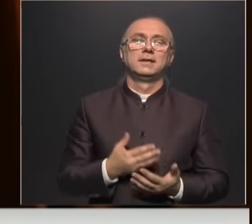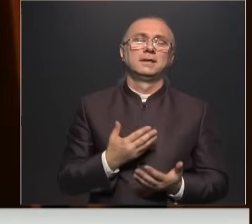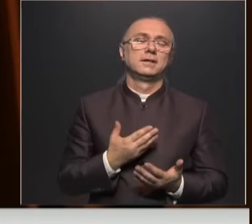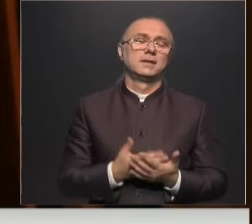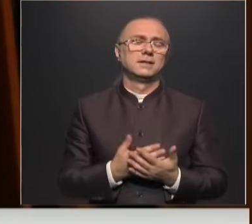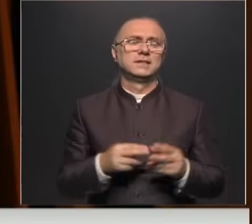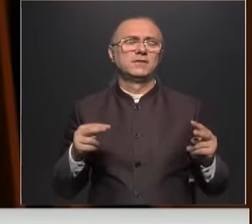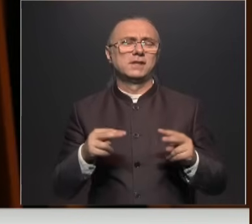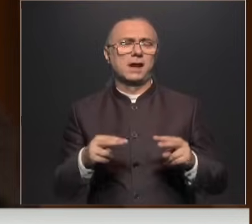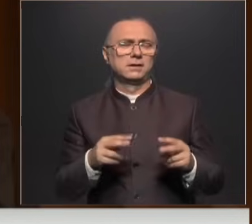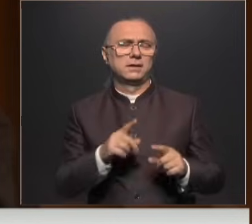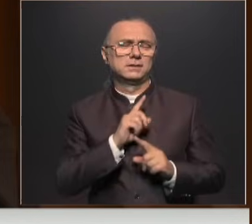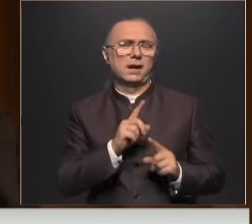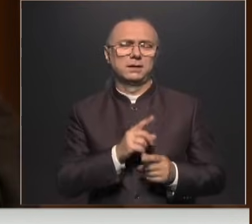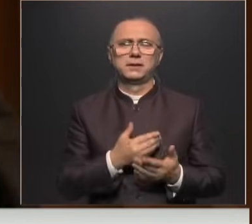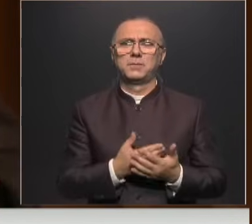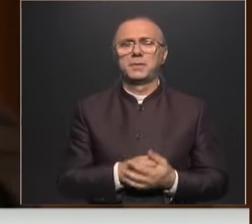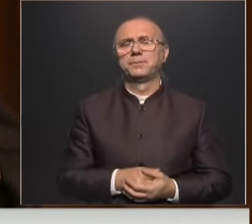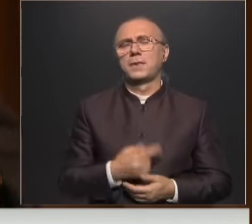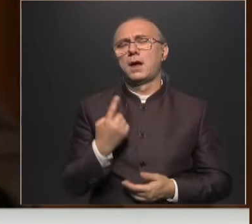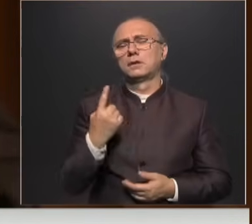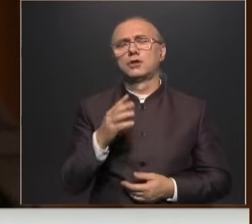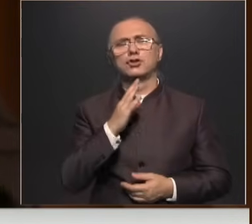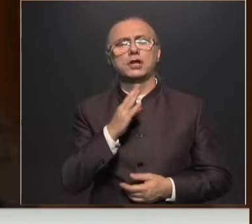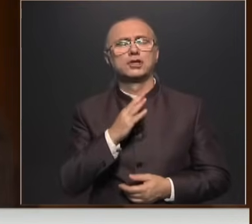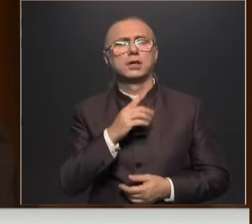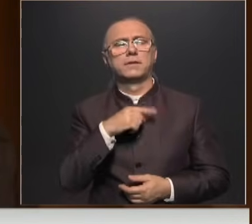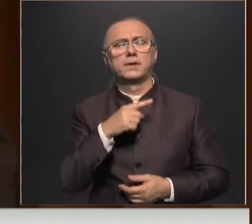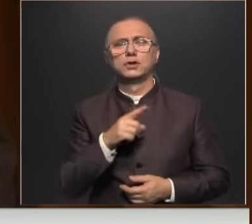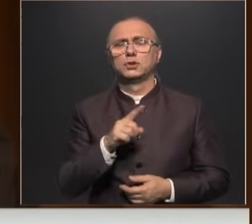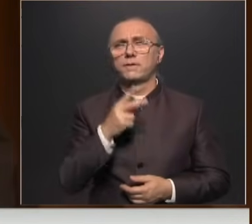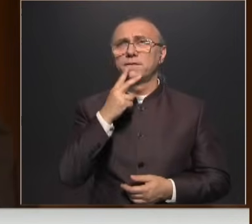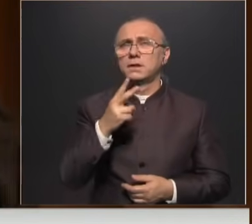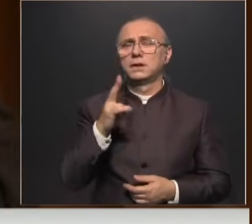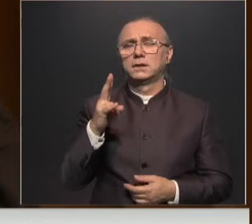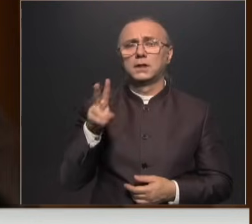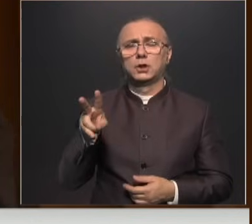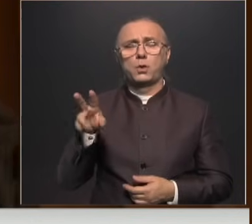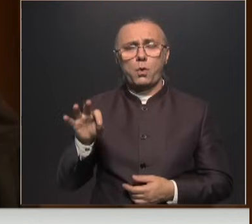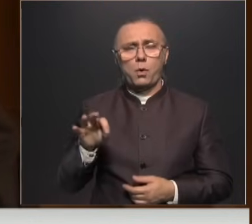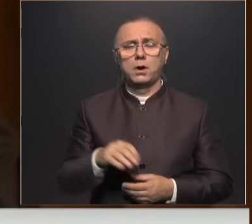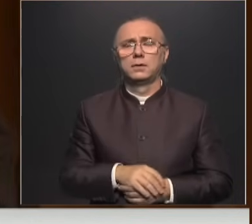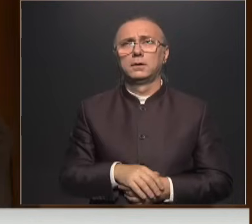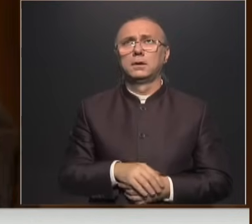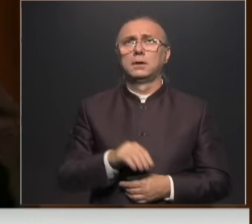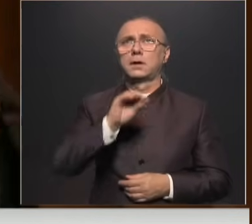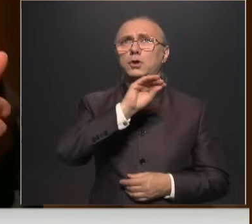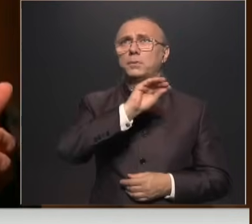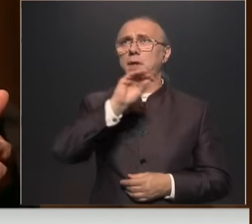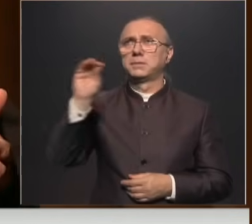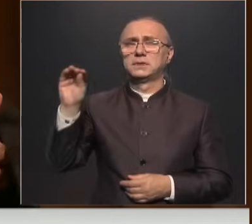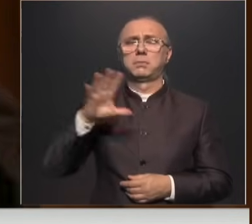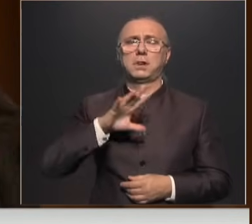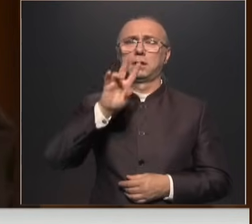носит странный характер. Например, одна женщина утверждала, что видела НЛО, на котором так и было написано